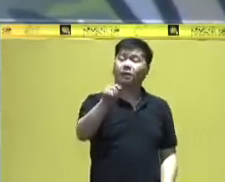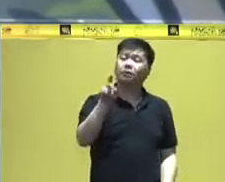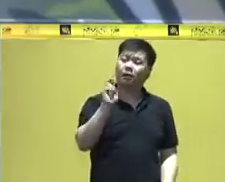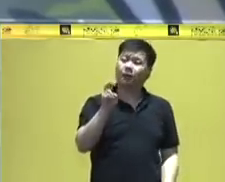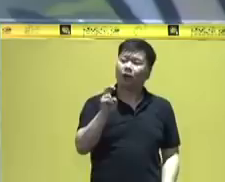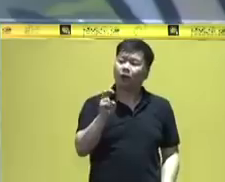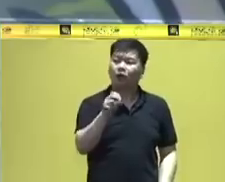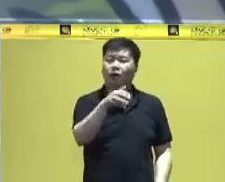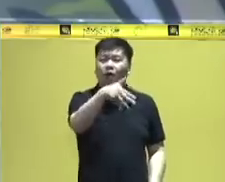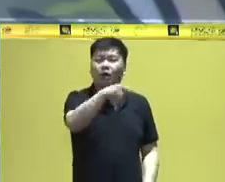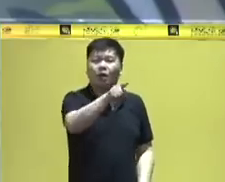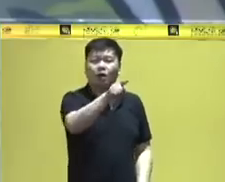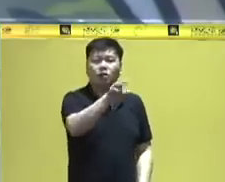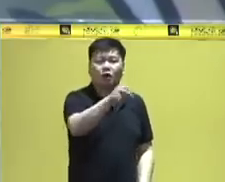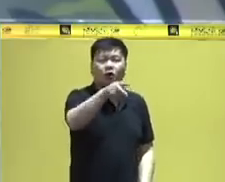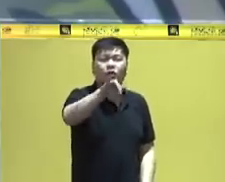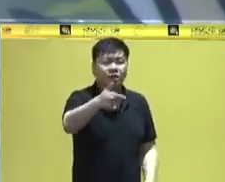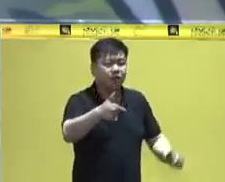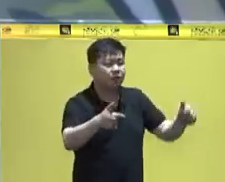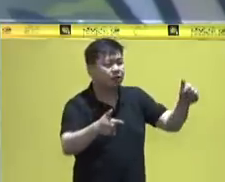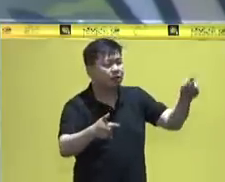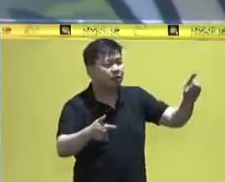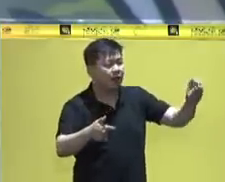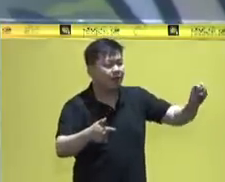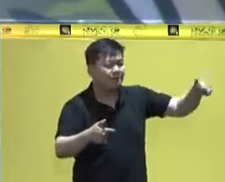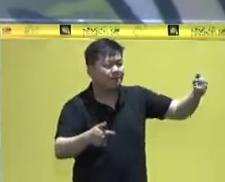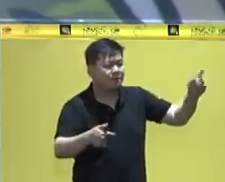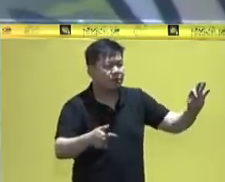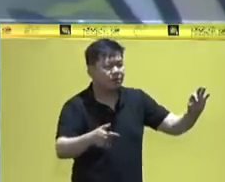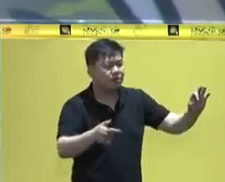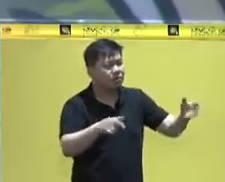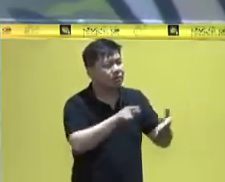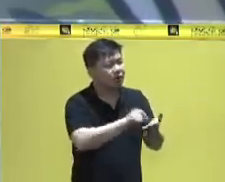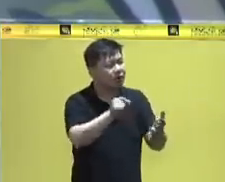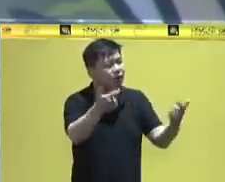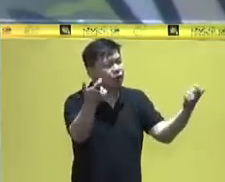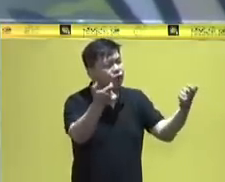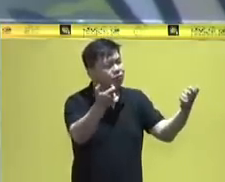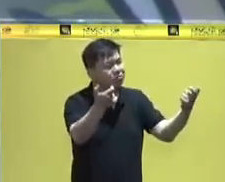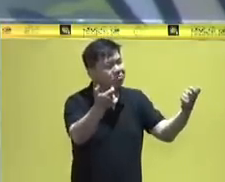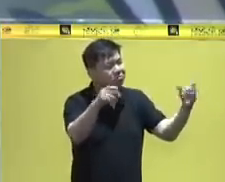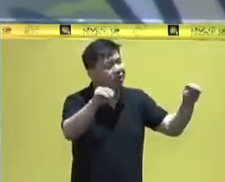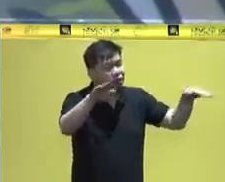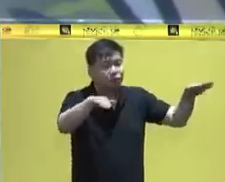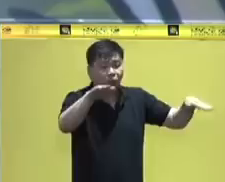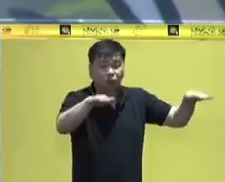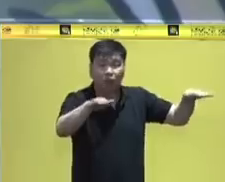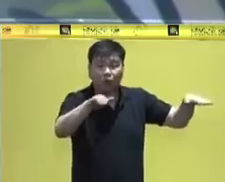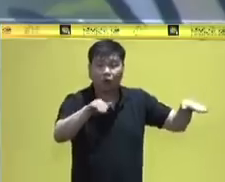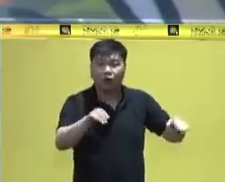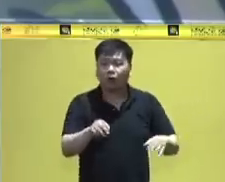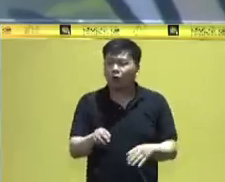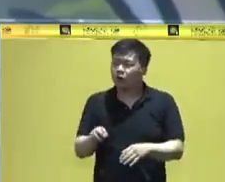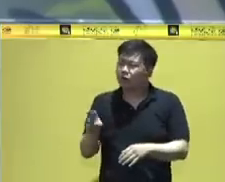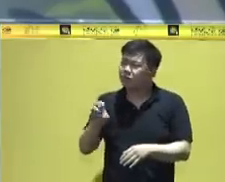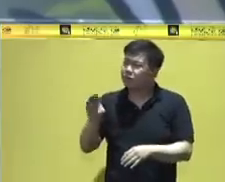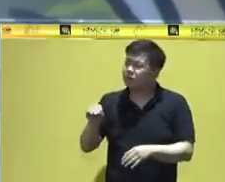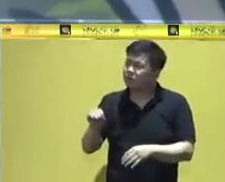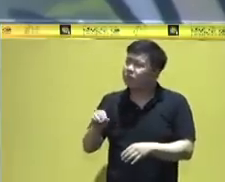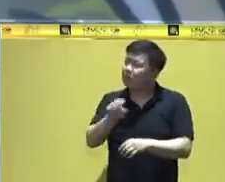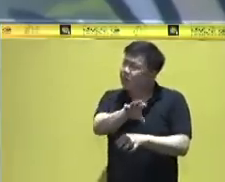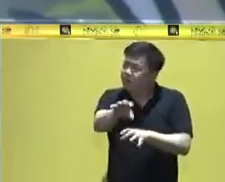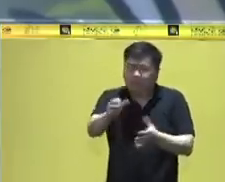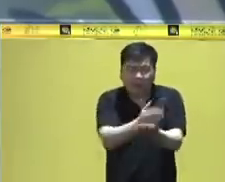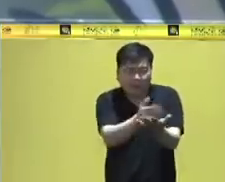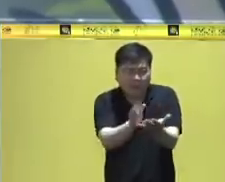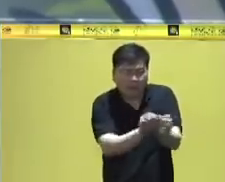그다음에 청진하고 함흥 정도가 60몇만 그다음에 30몇만 명으로 쭉 이렇게 예.